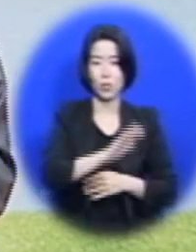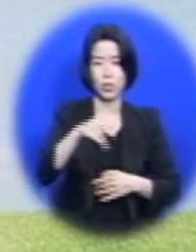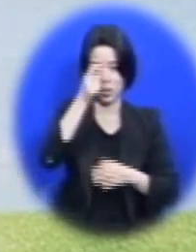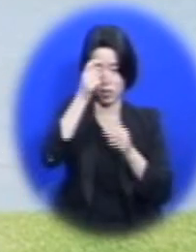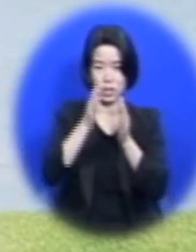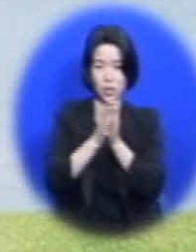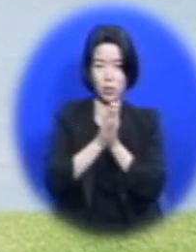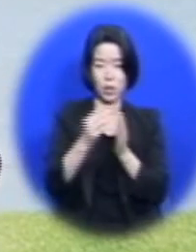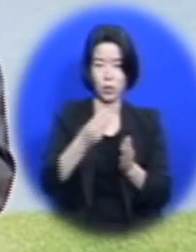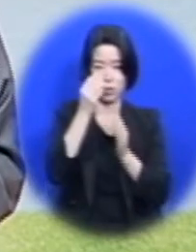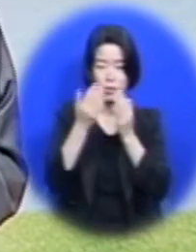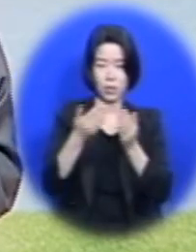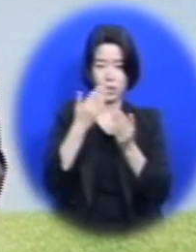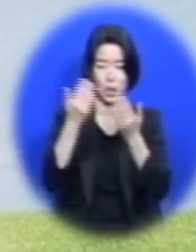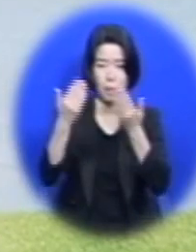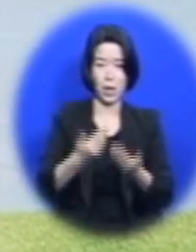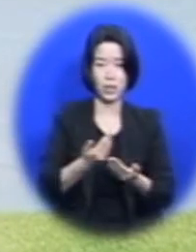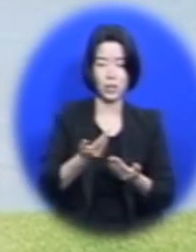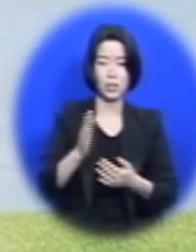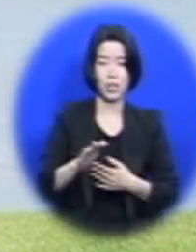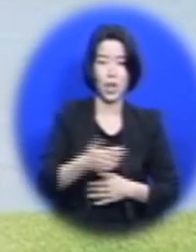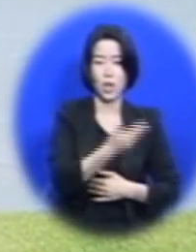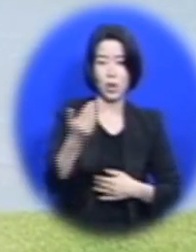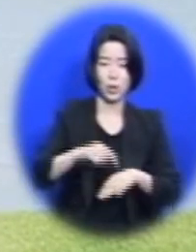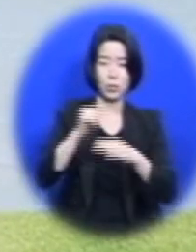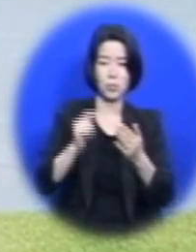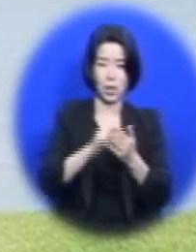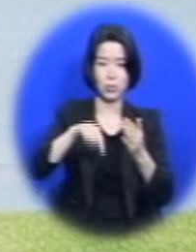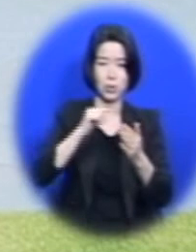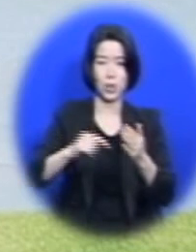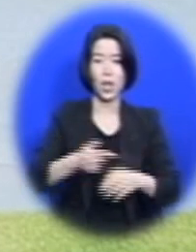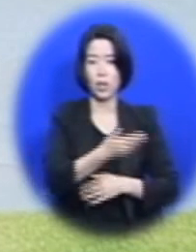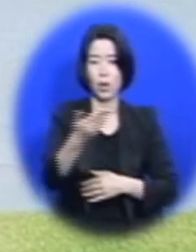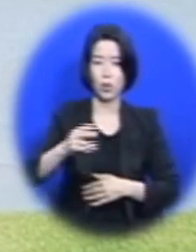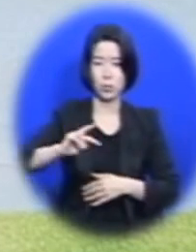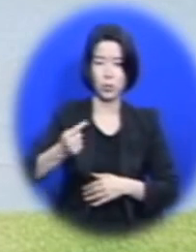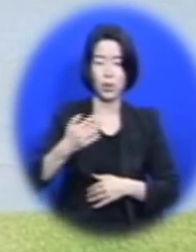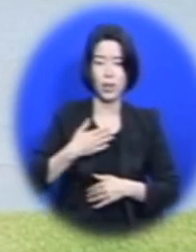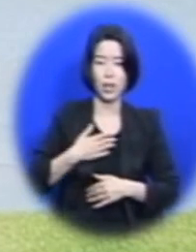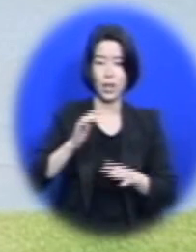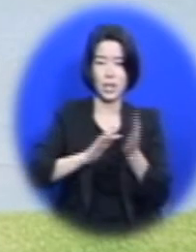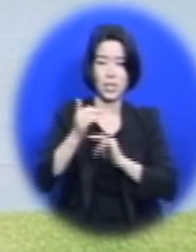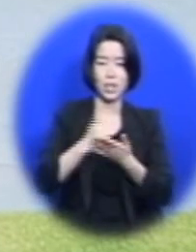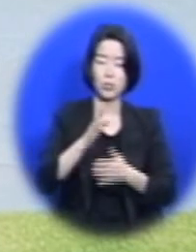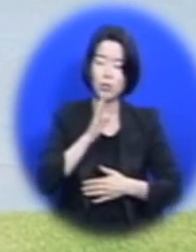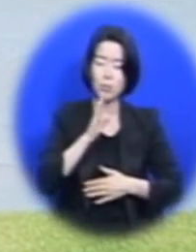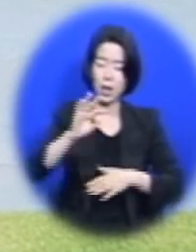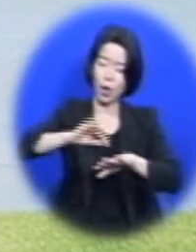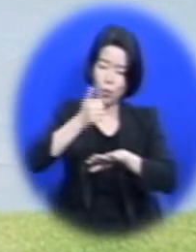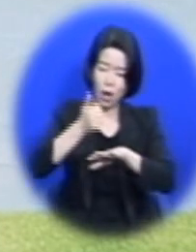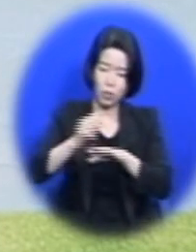기도하고 성찬을 받으시겠는데 여러분의 마음에 여러분들도 내가 예수님을 정말 왕으로